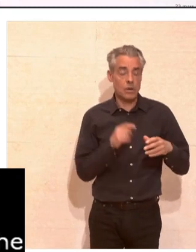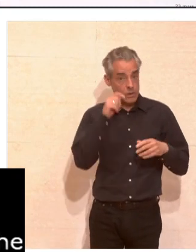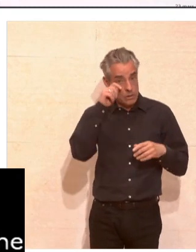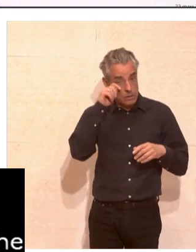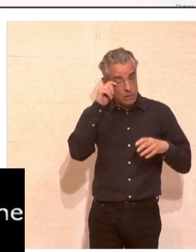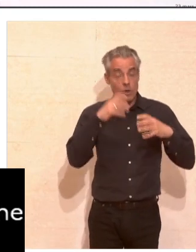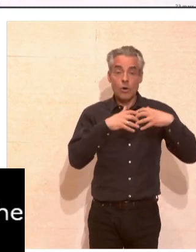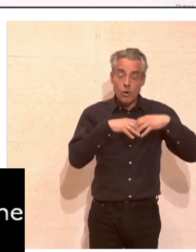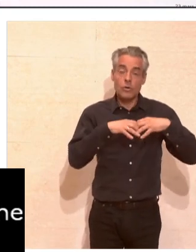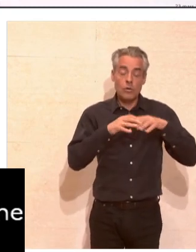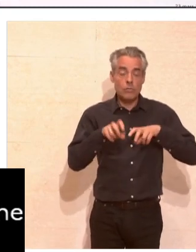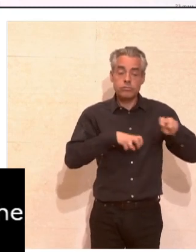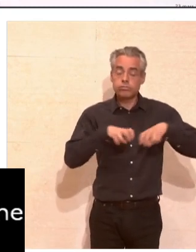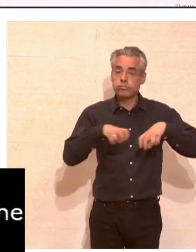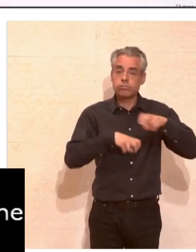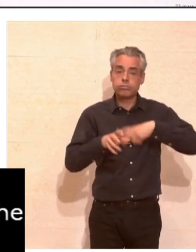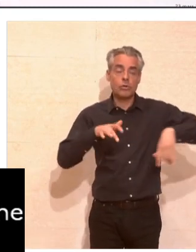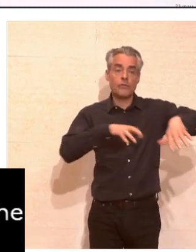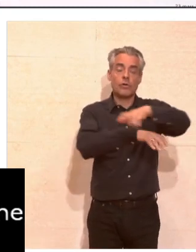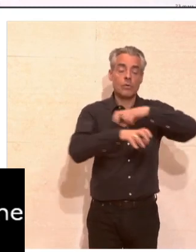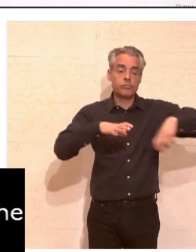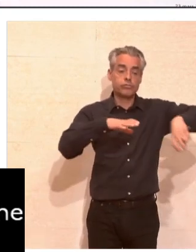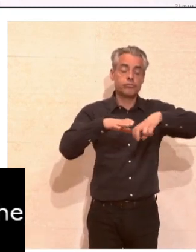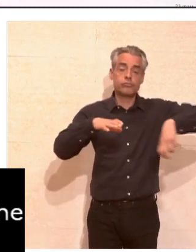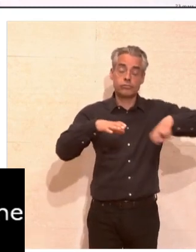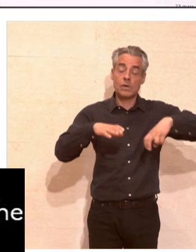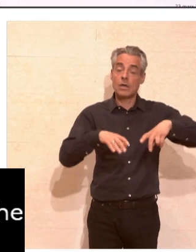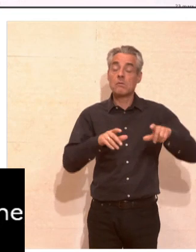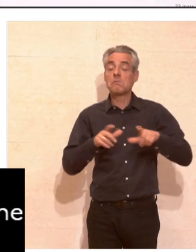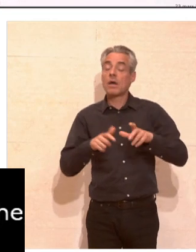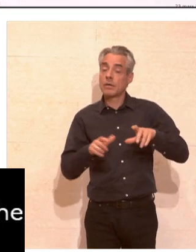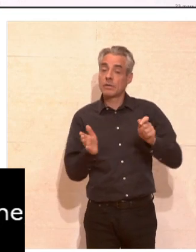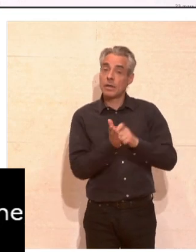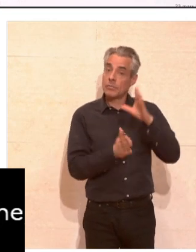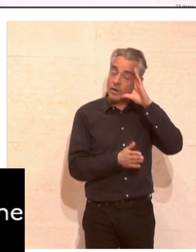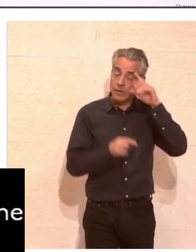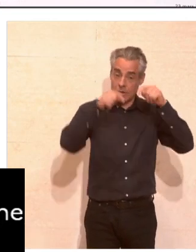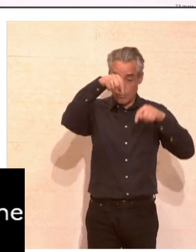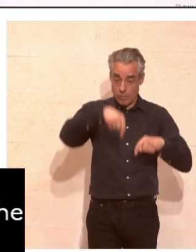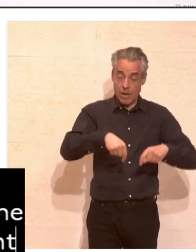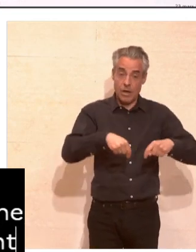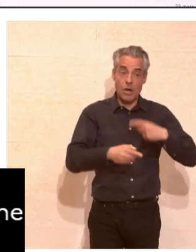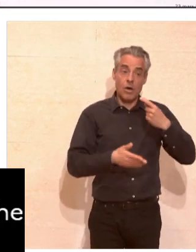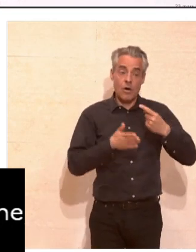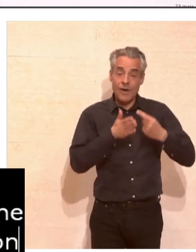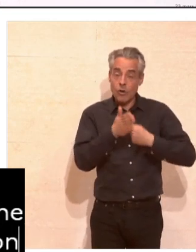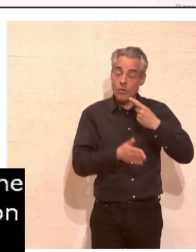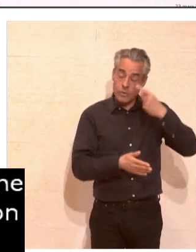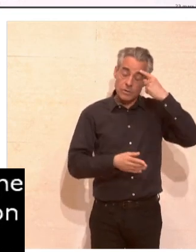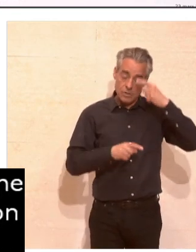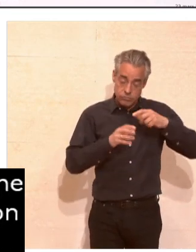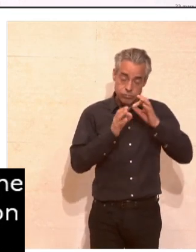neuronale pendant que le rongeur se déplace dans un environnement. Et bien pendant le sommeil, et c'est les activités en bas, on va revoir ce même pattern